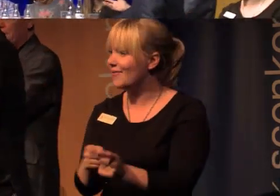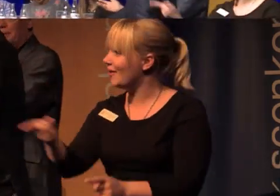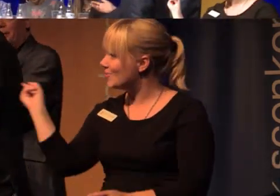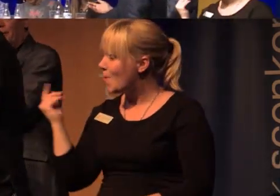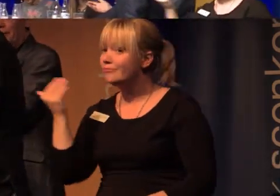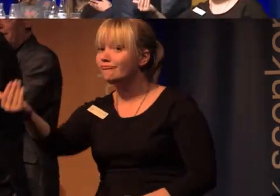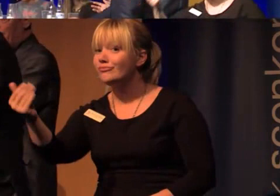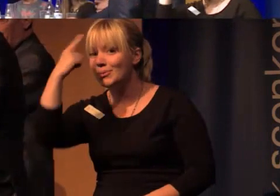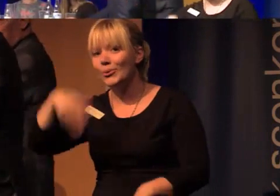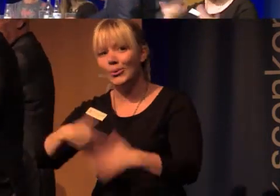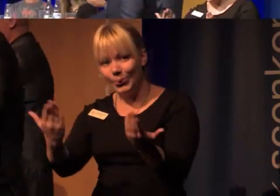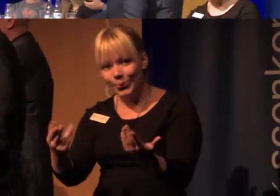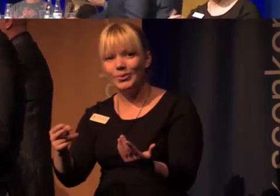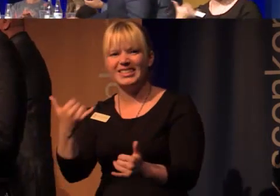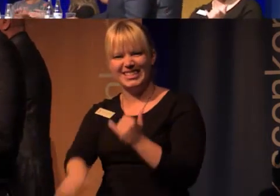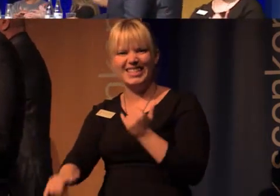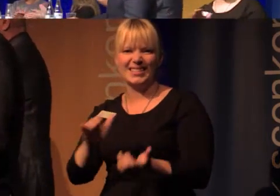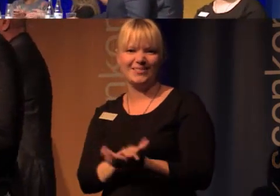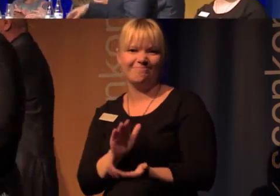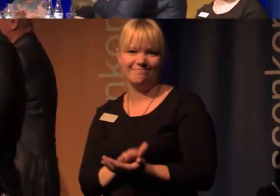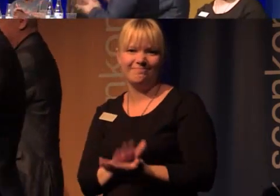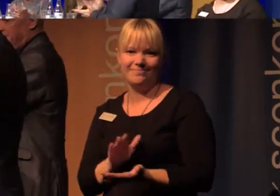vi avslutar med att ge dem en varm applåd. Ja.